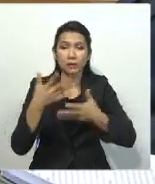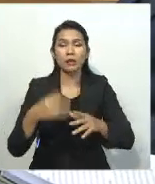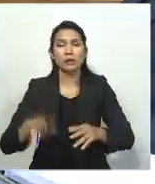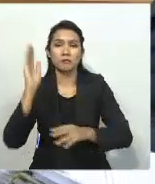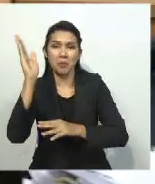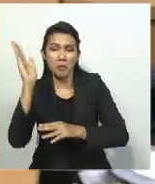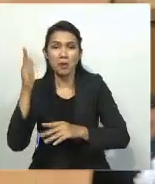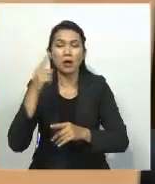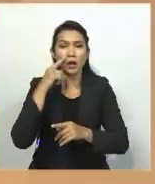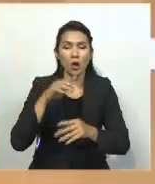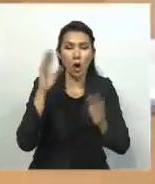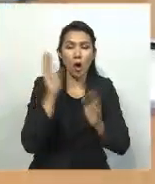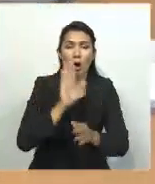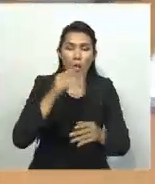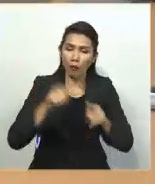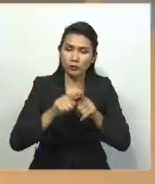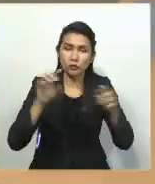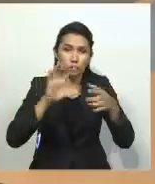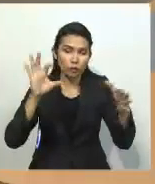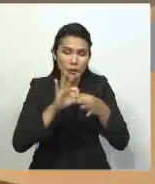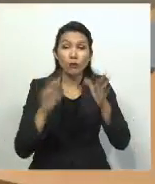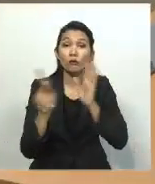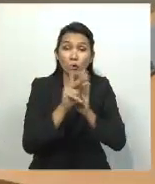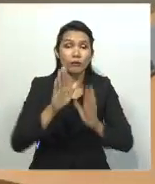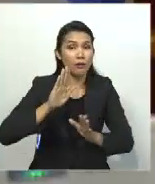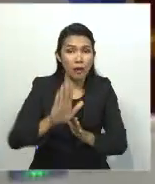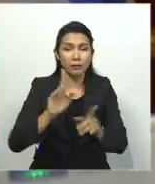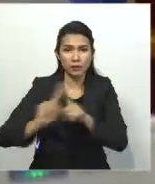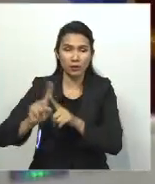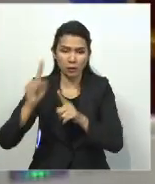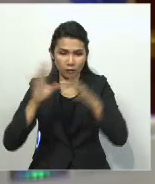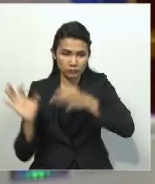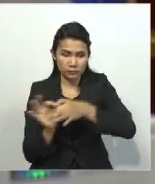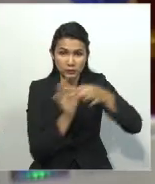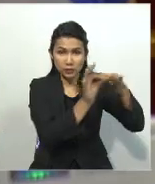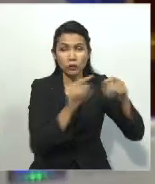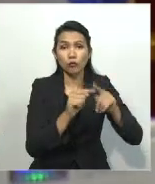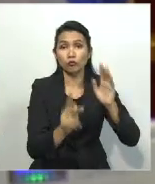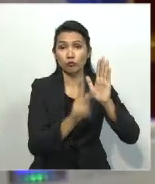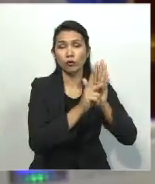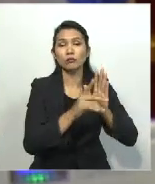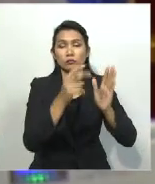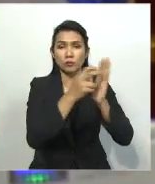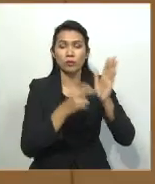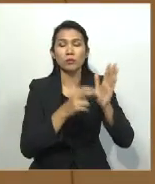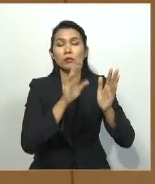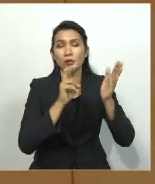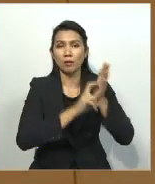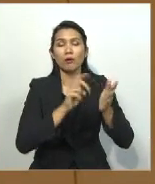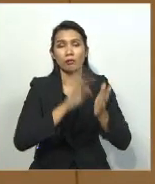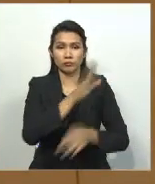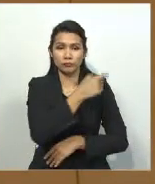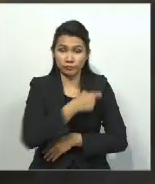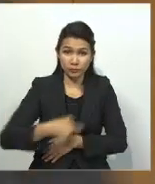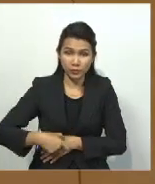สียงข้อห้ามเพื่อให้สอดคล้องกับระเบียบกกต.ที่ประกาศในราชกิจจานุเบกษาไปก่อนหน้านี้ให้แล้วเสร็จก่อนการ